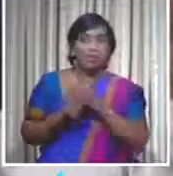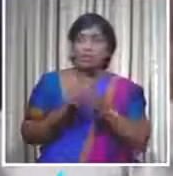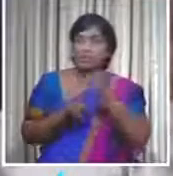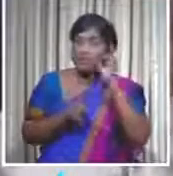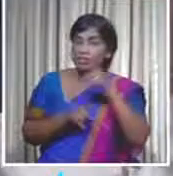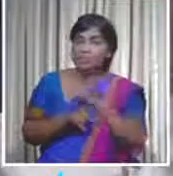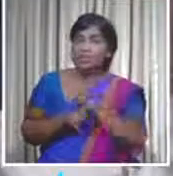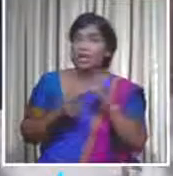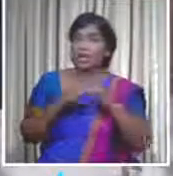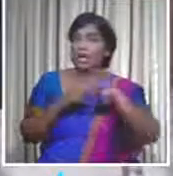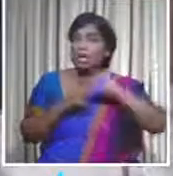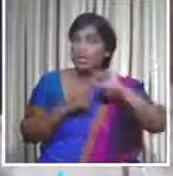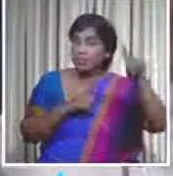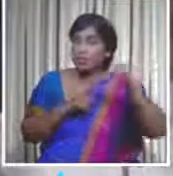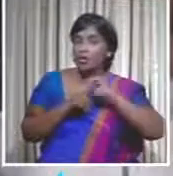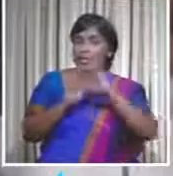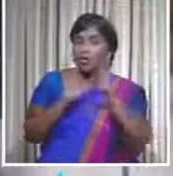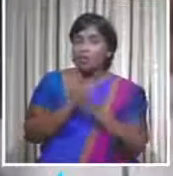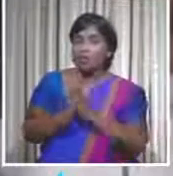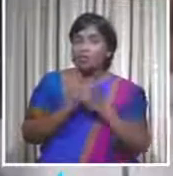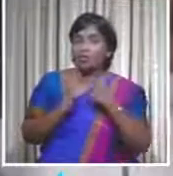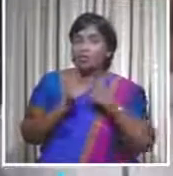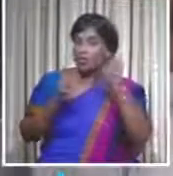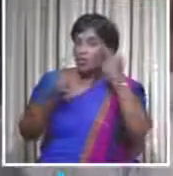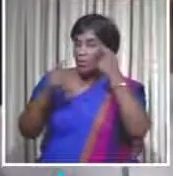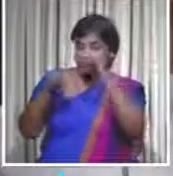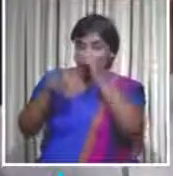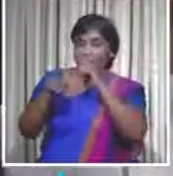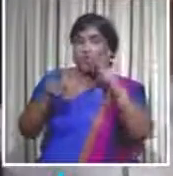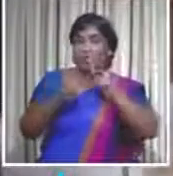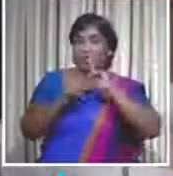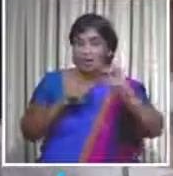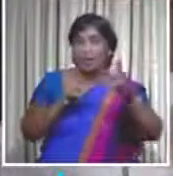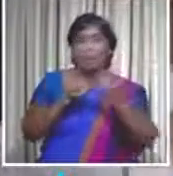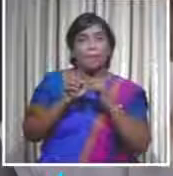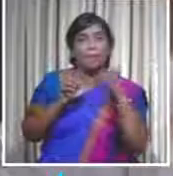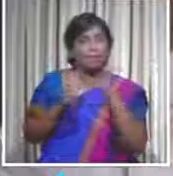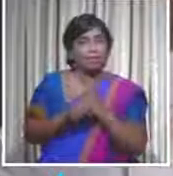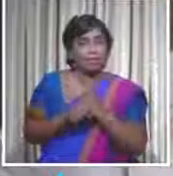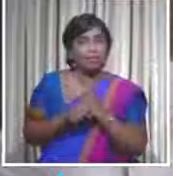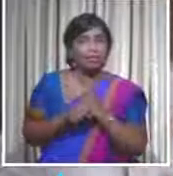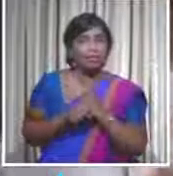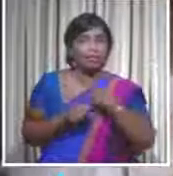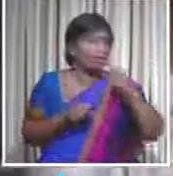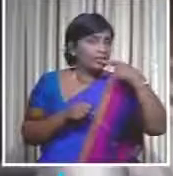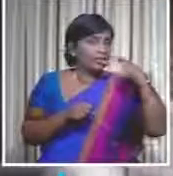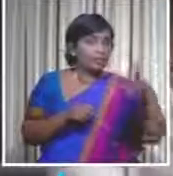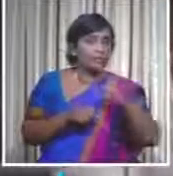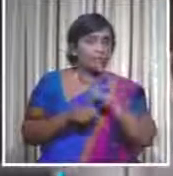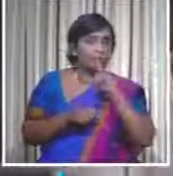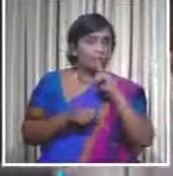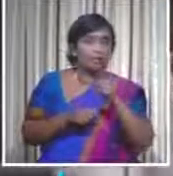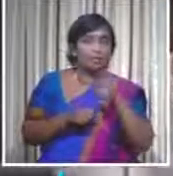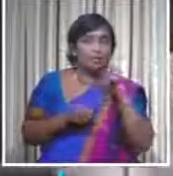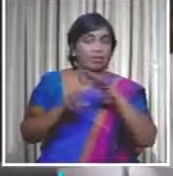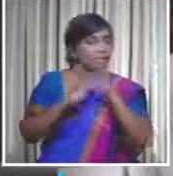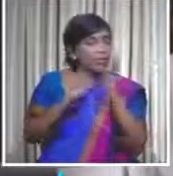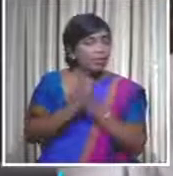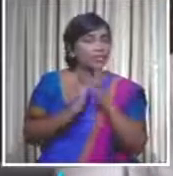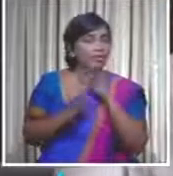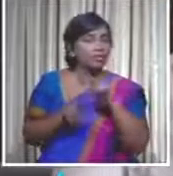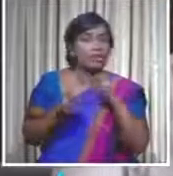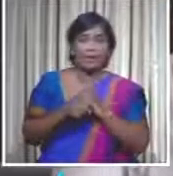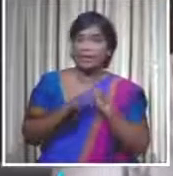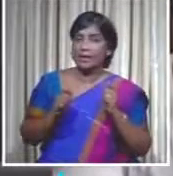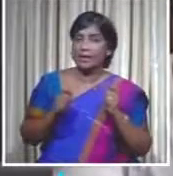ජනාධිපතිතුමාට ඊමේල් එකෙන් මේ වංචාව ගැන කියලා තියෙනවා. බන්දුල ගුණවර්ධන මැතිතුමාට දන්වලා තියෙනවායි කියලා එතුමා කියනවා. එහෙමනම් මේ